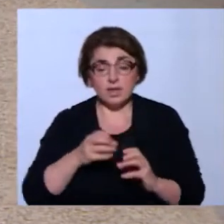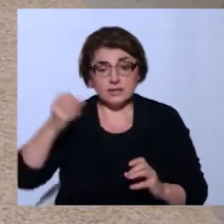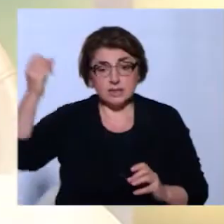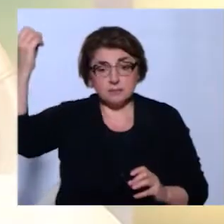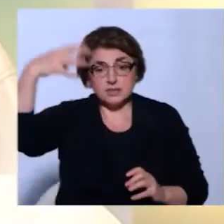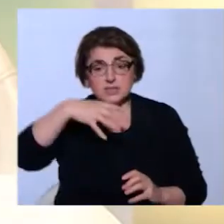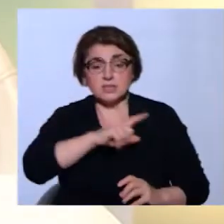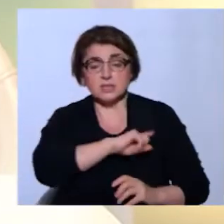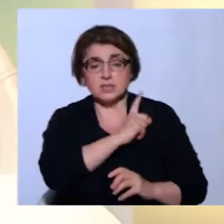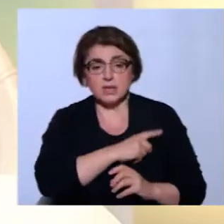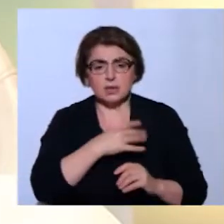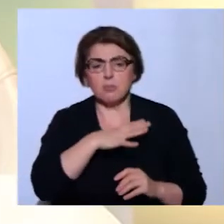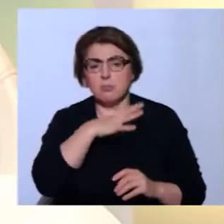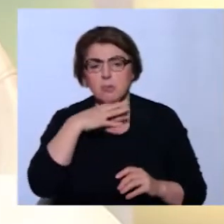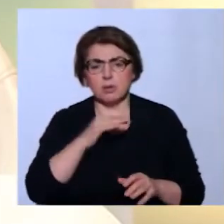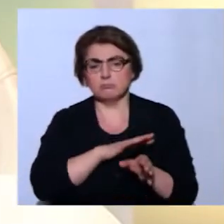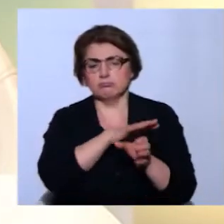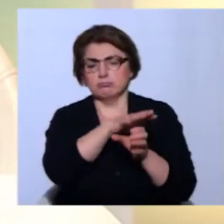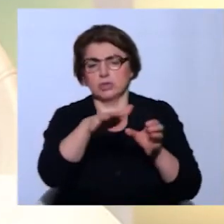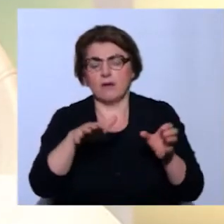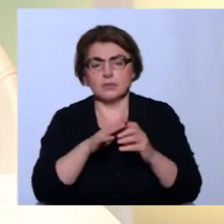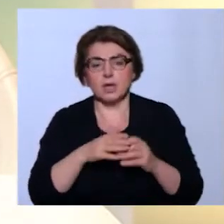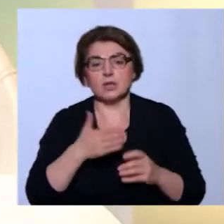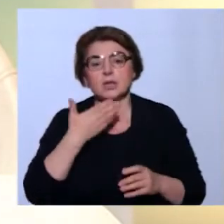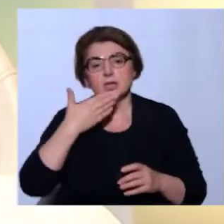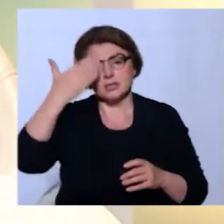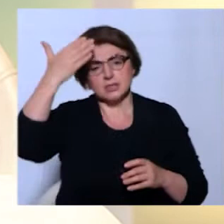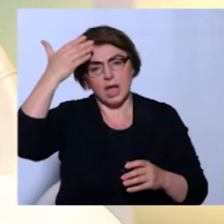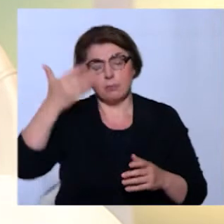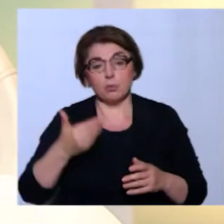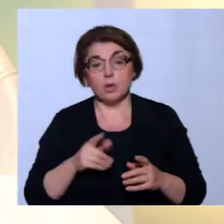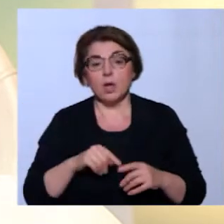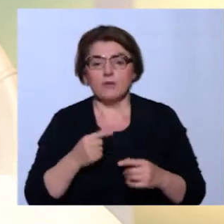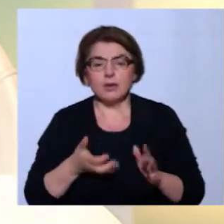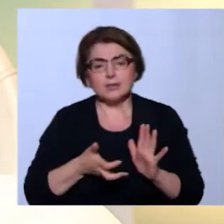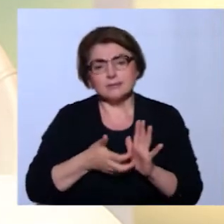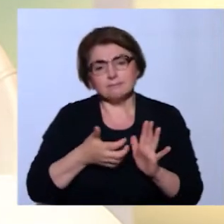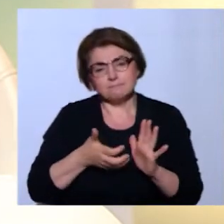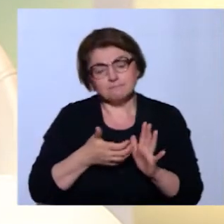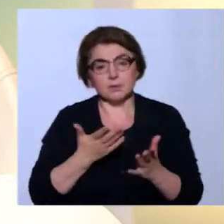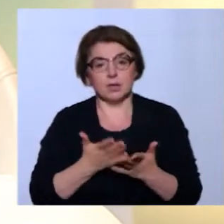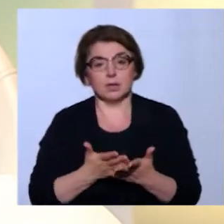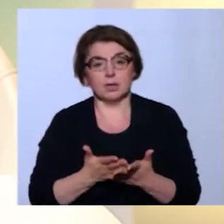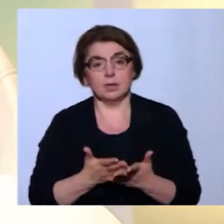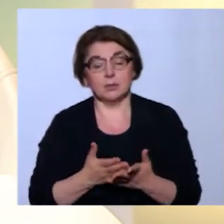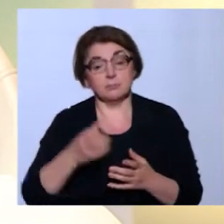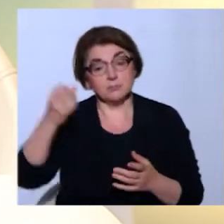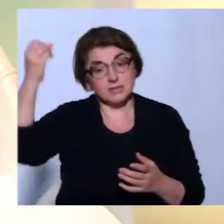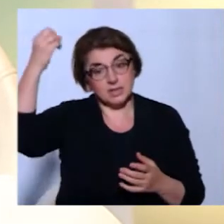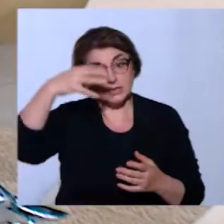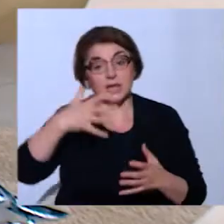და სინათლით დახუნძლული ზაფხული არა, თქმა უნდა. ყველაზე ნაკლებად მზის სითბო და მზის